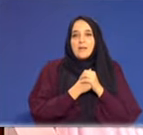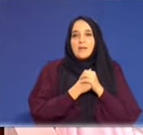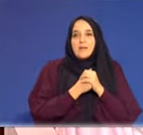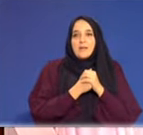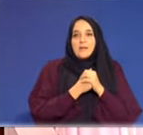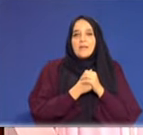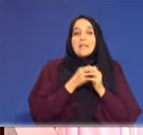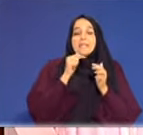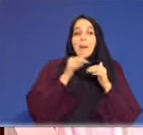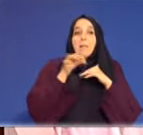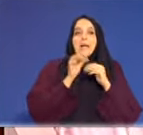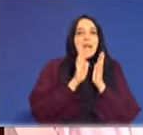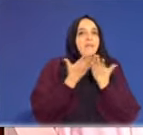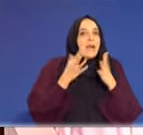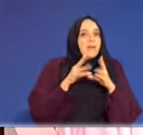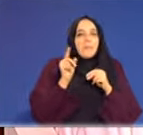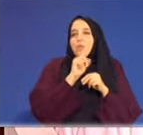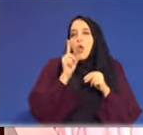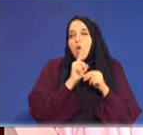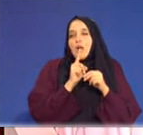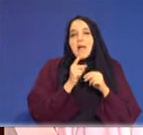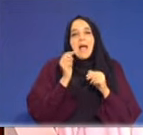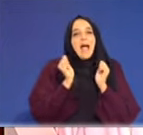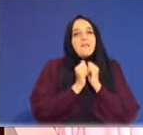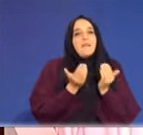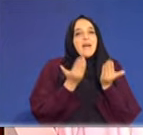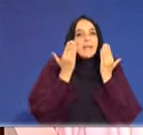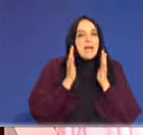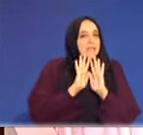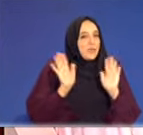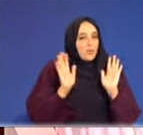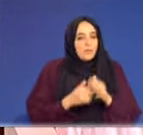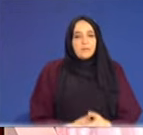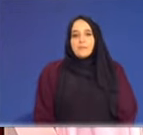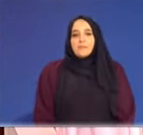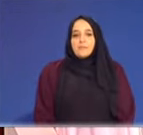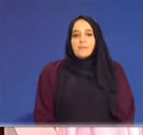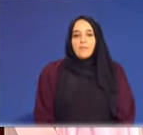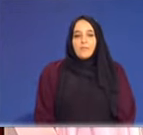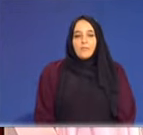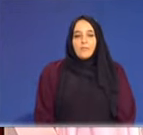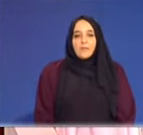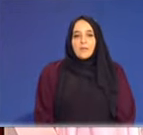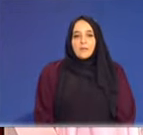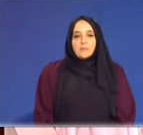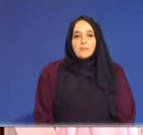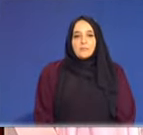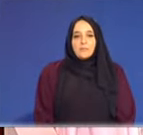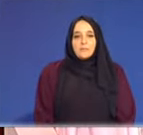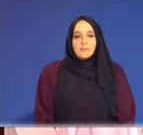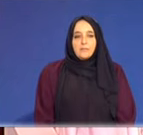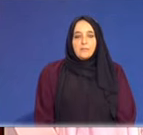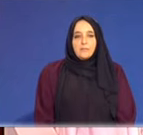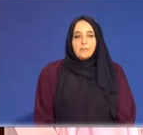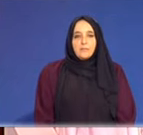ماشي هذه نقطة مهمة. نعم. بالفتحة ماشي بالعقد. هذه نقطة مهمة. أيوا. ايه ومن بعد نحبوا نحبسوا